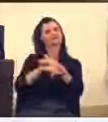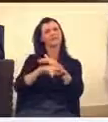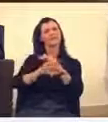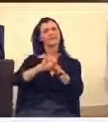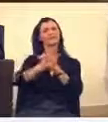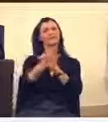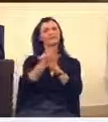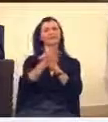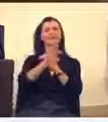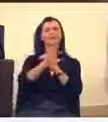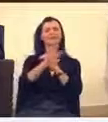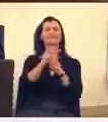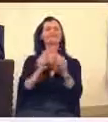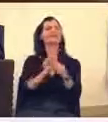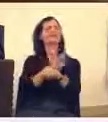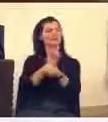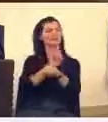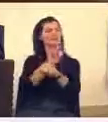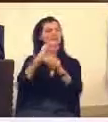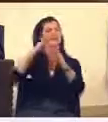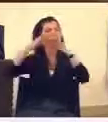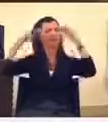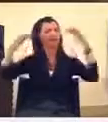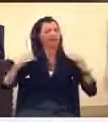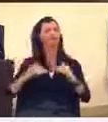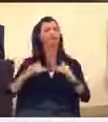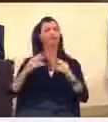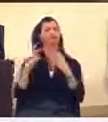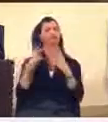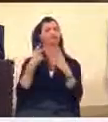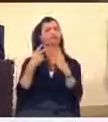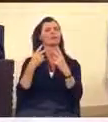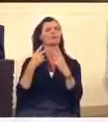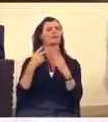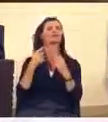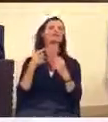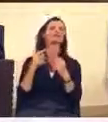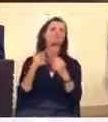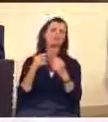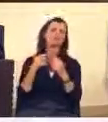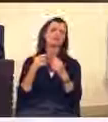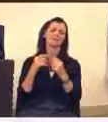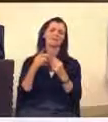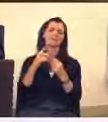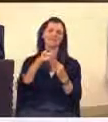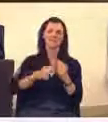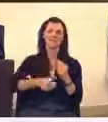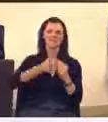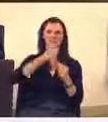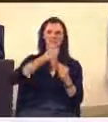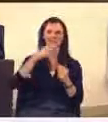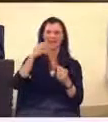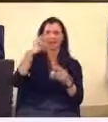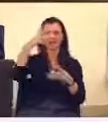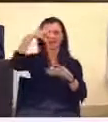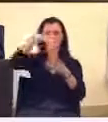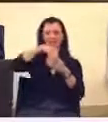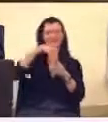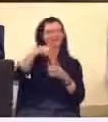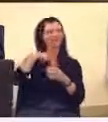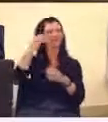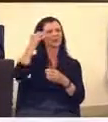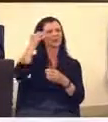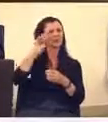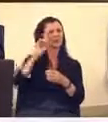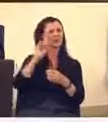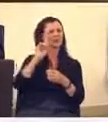מאוד מיוחדת. בתקופה הזאת הייתה ירידה מאוד מאוד מאוד משמעותית. שר הפנים דאז בשנת, אני לא זוכרת בדיוק באיזה שנה,